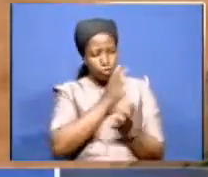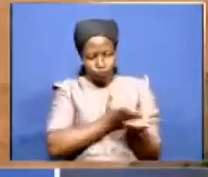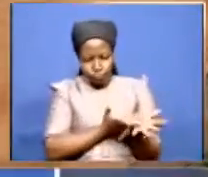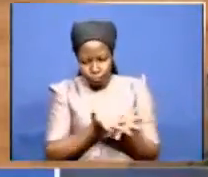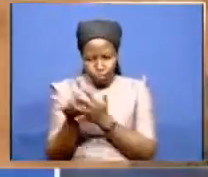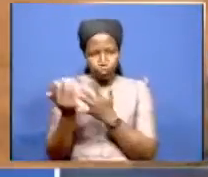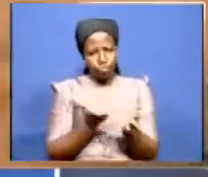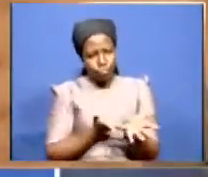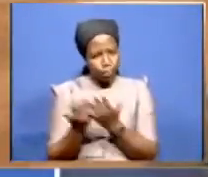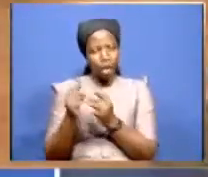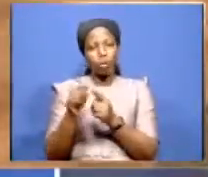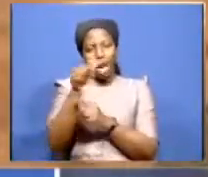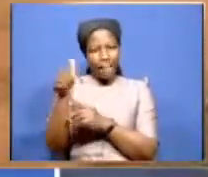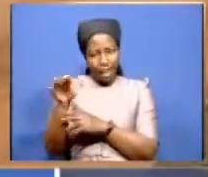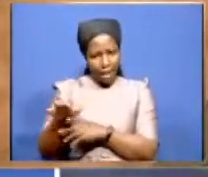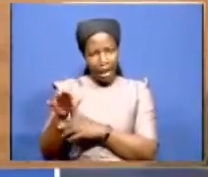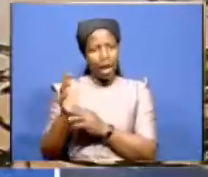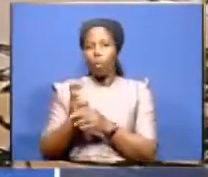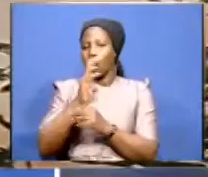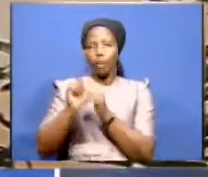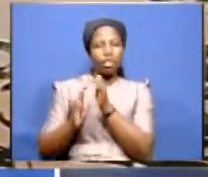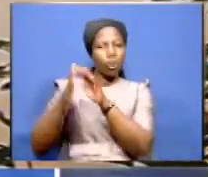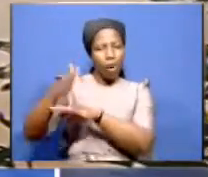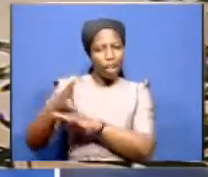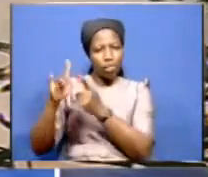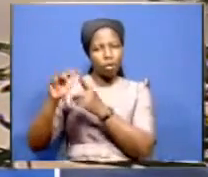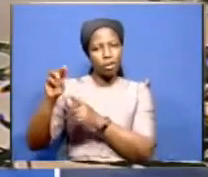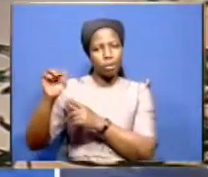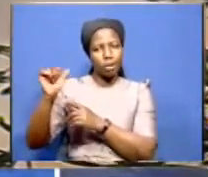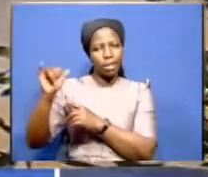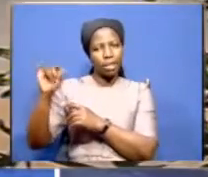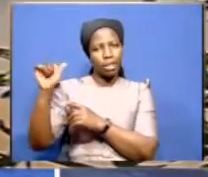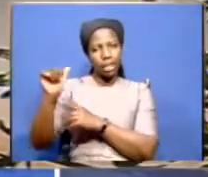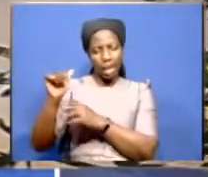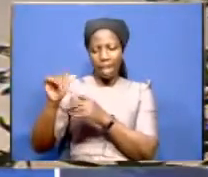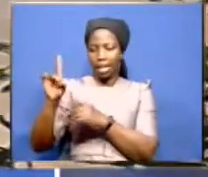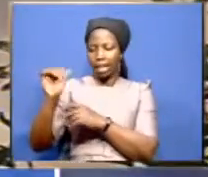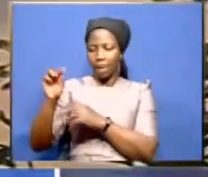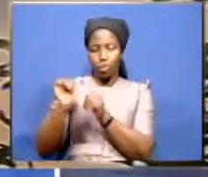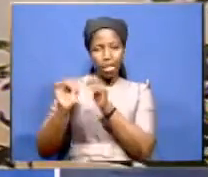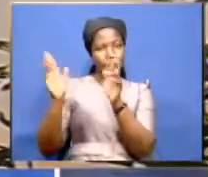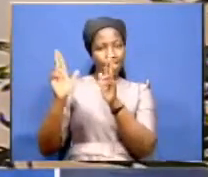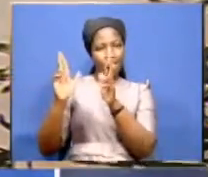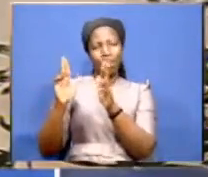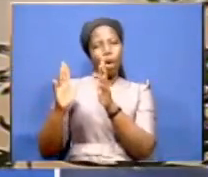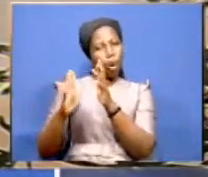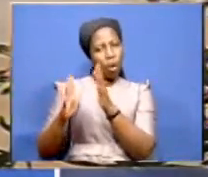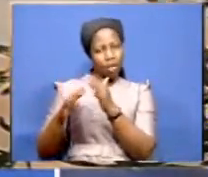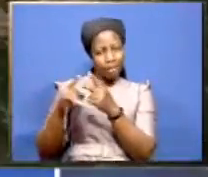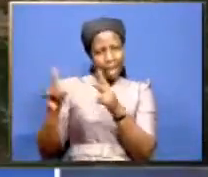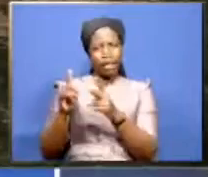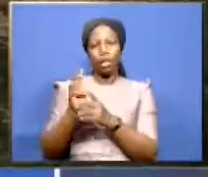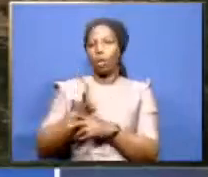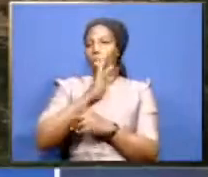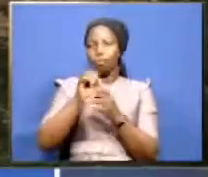yanayozidi kiasi kinachofaa kwenye bwawa la Masinga ambalo lilikuwa tayari limeanza kufurika.